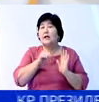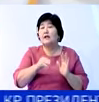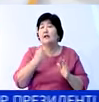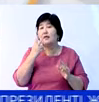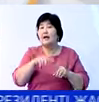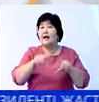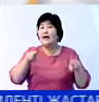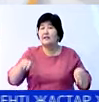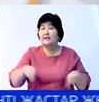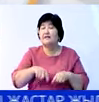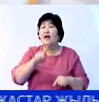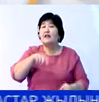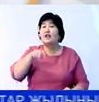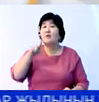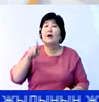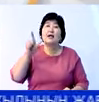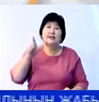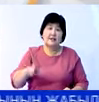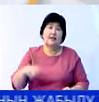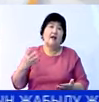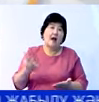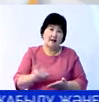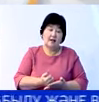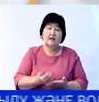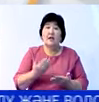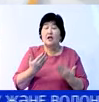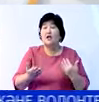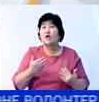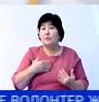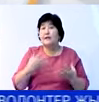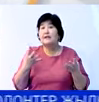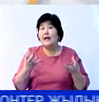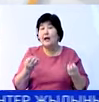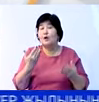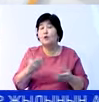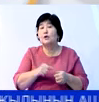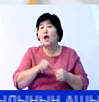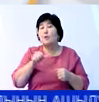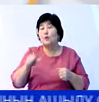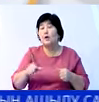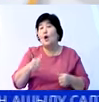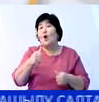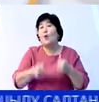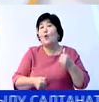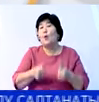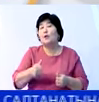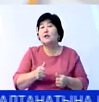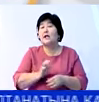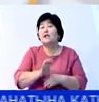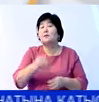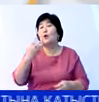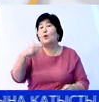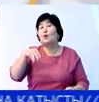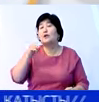сертификат номинациясы егер атандық. Және де біз тағы да одан бөлек конкурсқа тігілген ақша 30